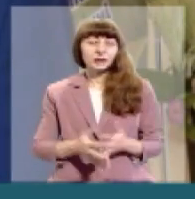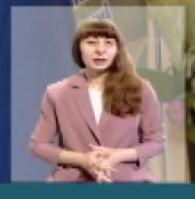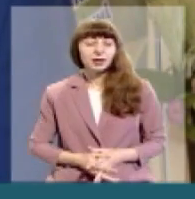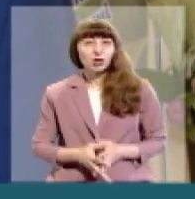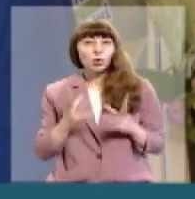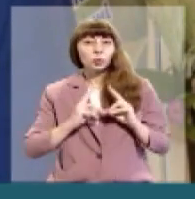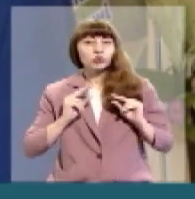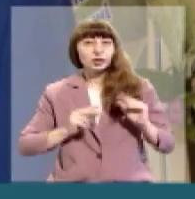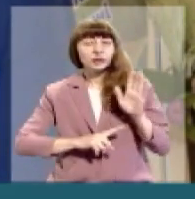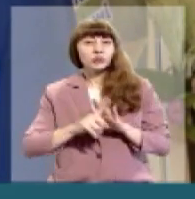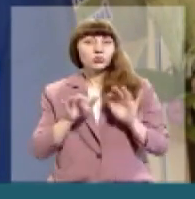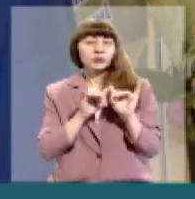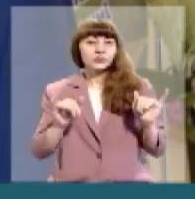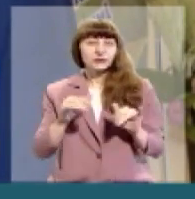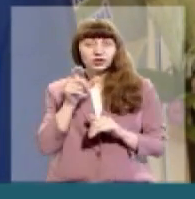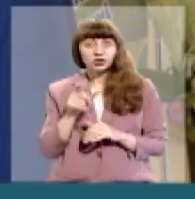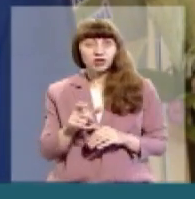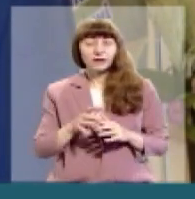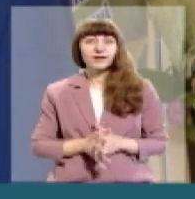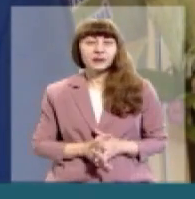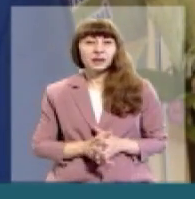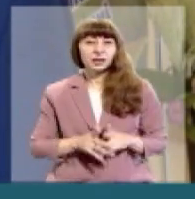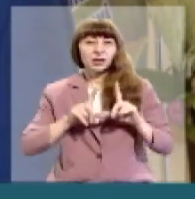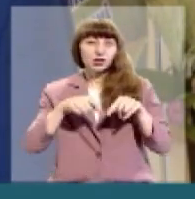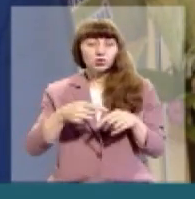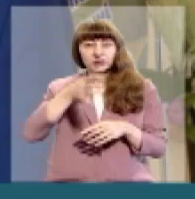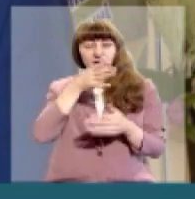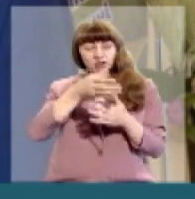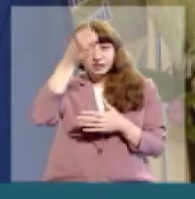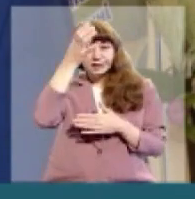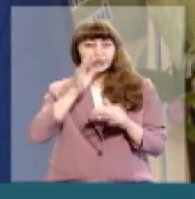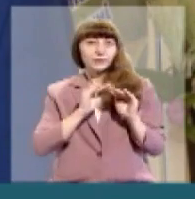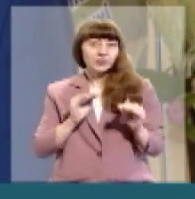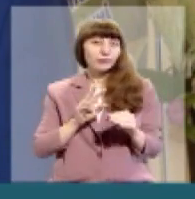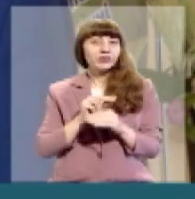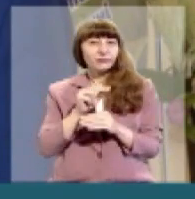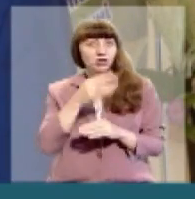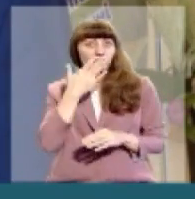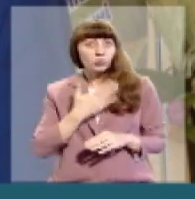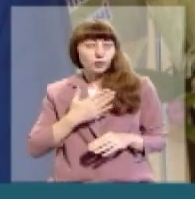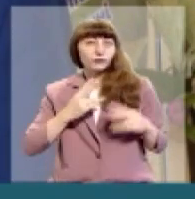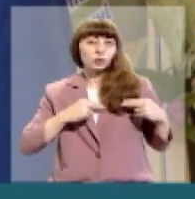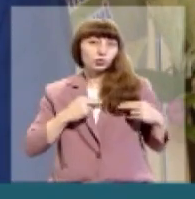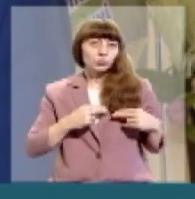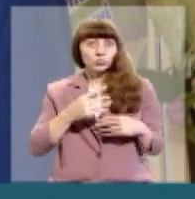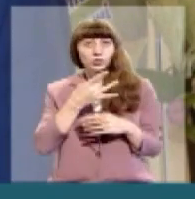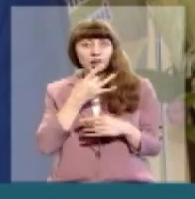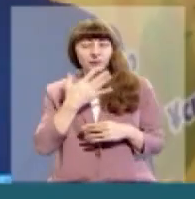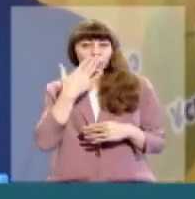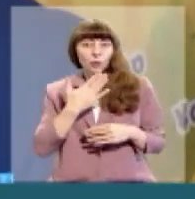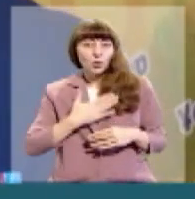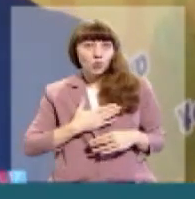болды. Әрине, бұл бүкіл Қостанай қаласының мұғалімдерінің істеген еңбегінің